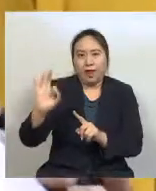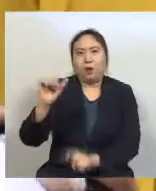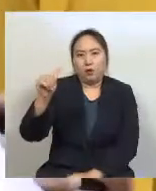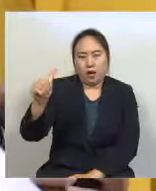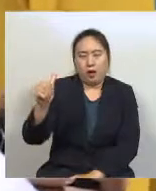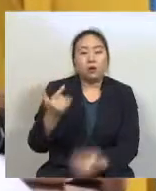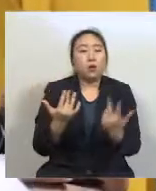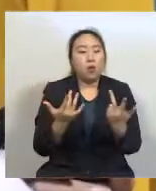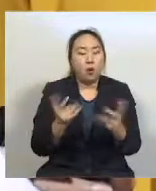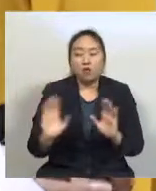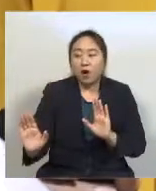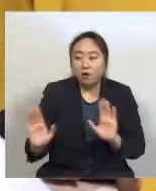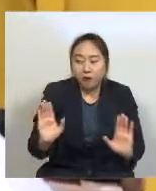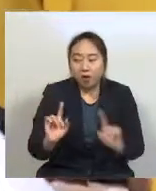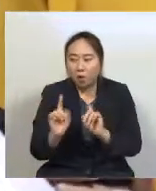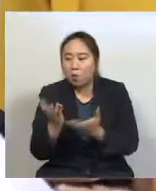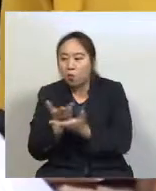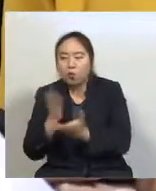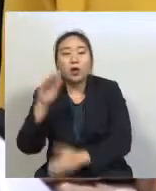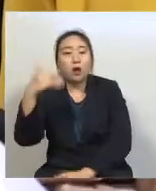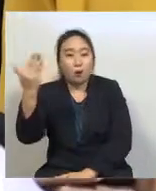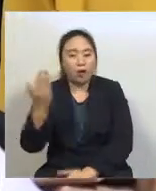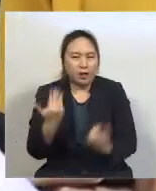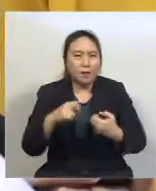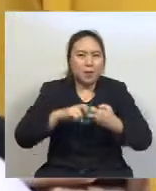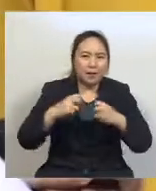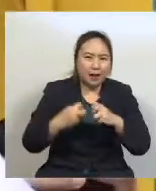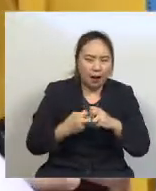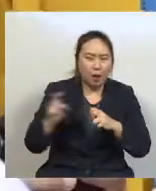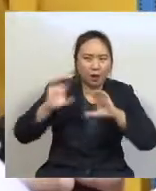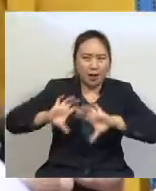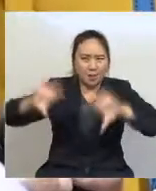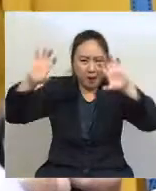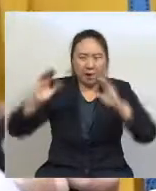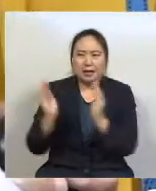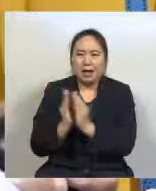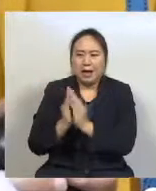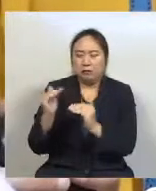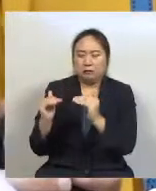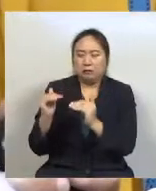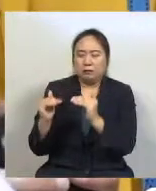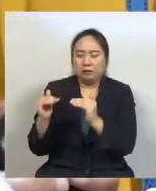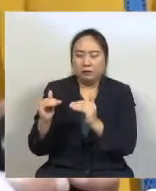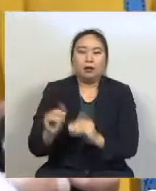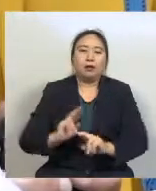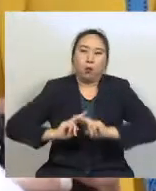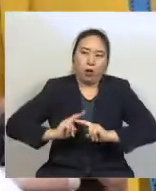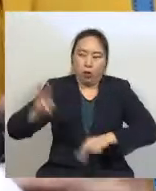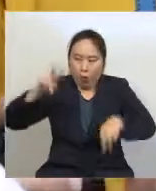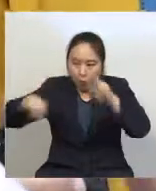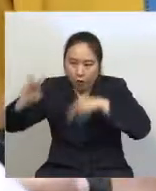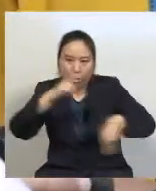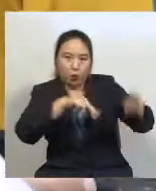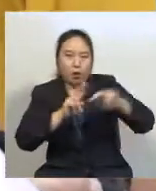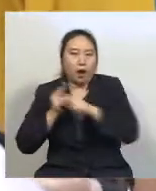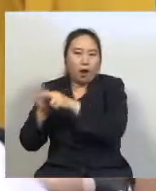หารือกับวิปทั้งสองฝ่ายอีกครั้งส่วนปัญหาเสียงปริ่มน้ำของรัฐบาลเป็นเรื่องที่ต่างฝ่ายต้องดูแลเสียงของตัวเอง